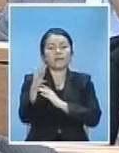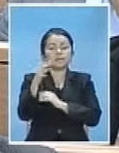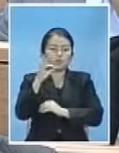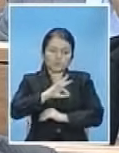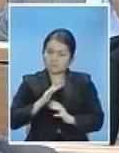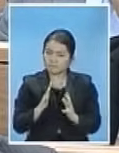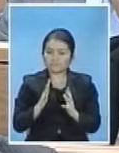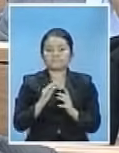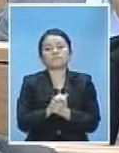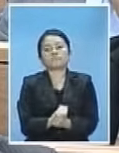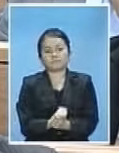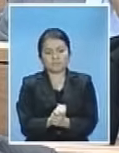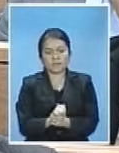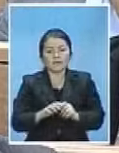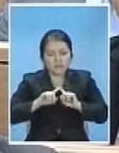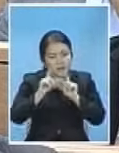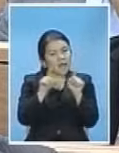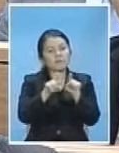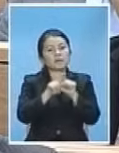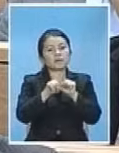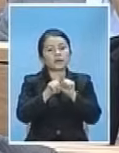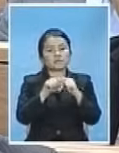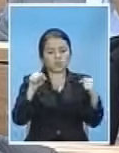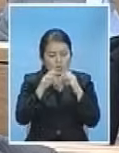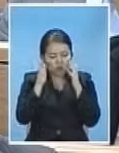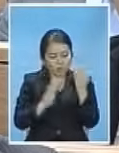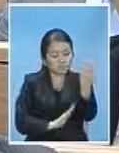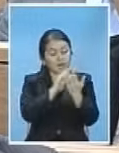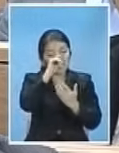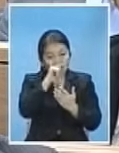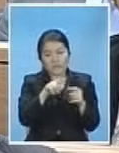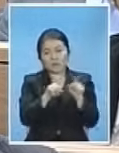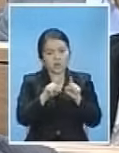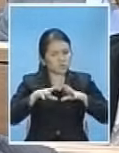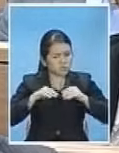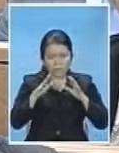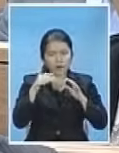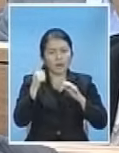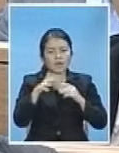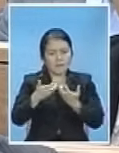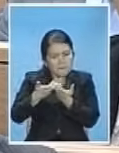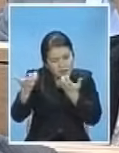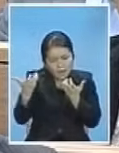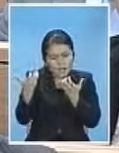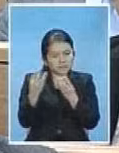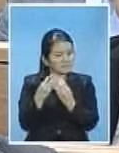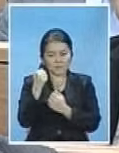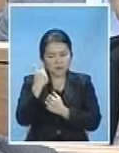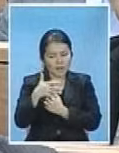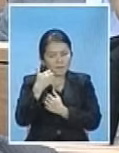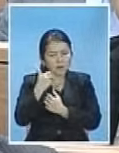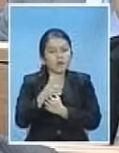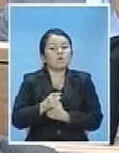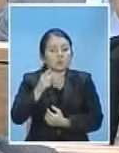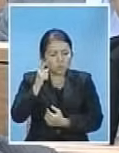พอใจแต่ในฐานะเป็นส่วนหนึ่งประเทศไทยเนี่ยเราก็ยอมไม่ได้เราจะยอมไม่ก็แบ่งแยกประเทศเองก็ต้องทำไม่ได้เพ